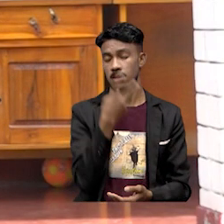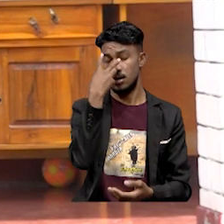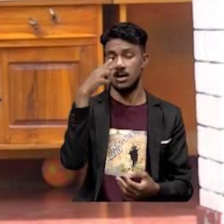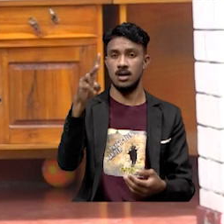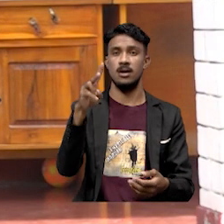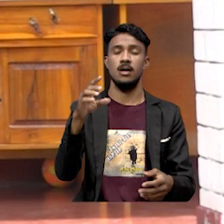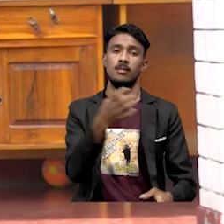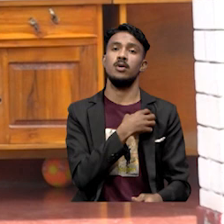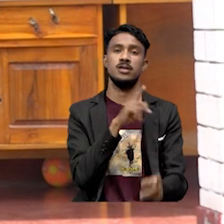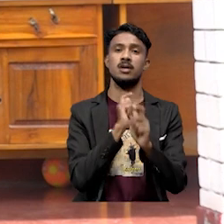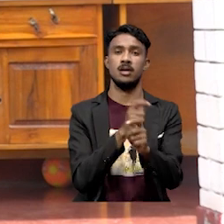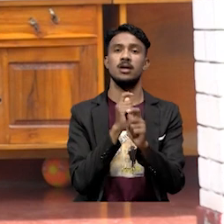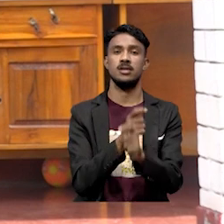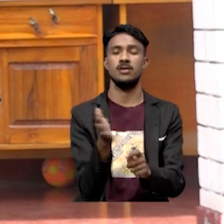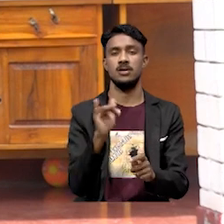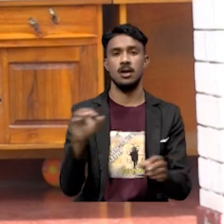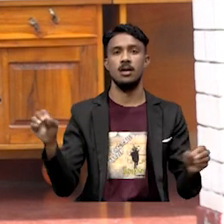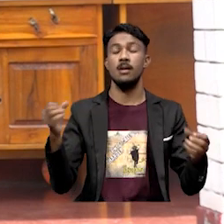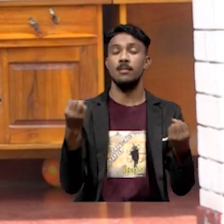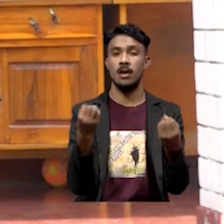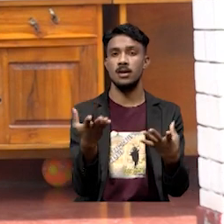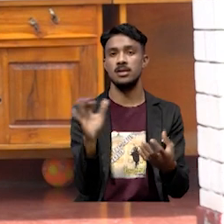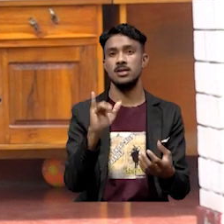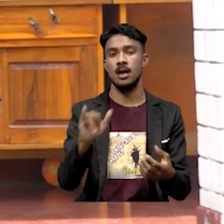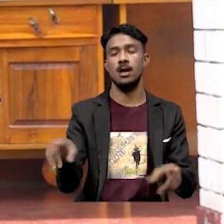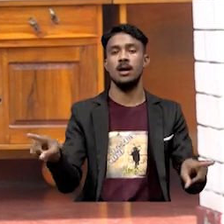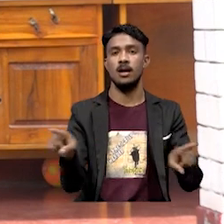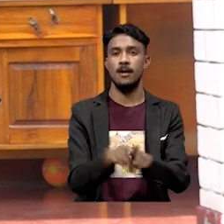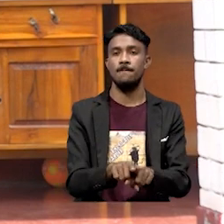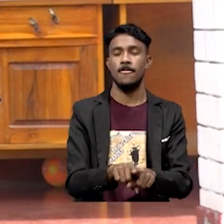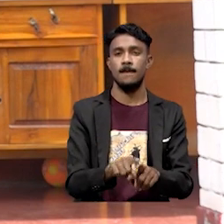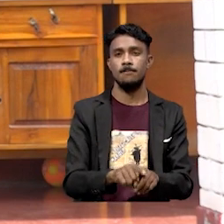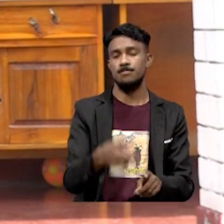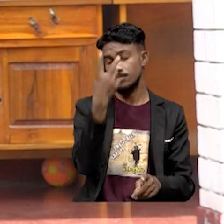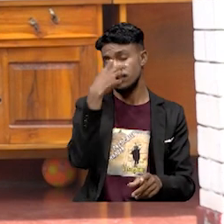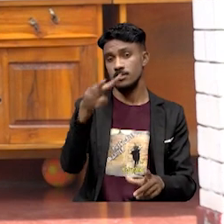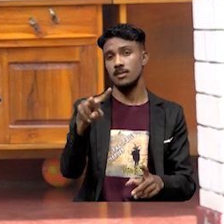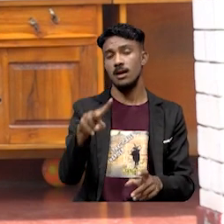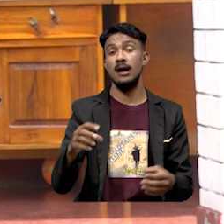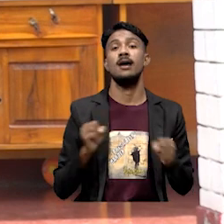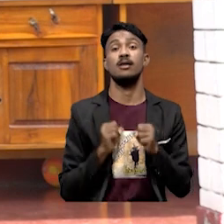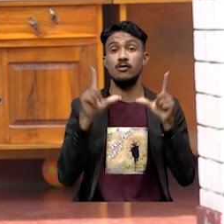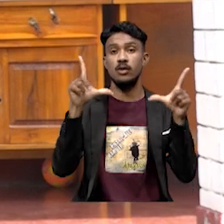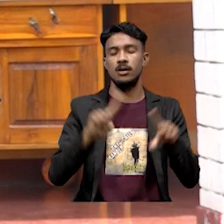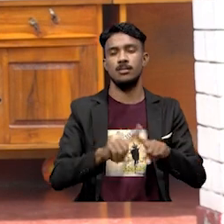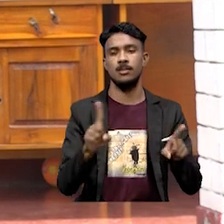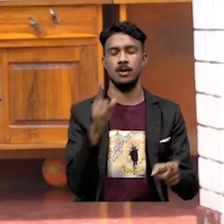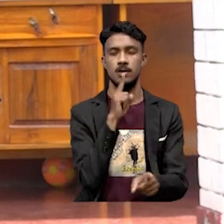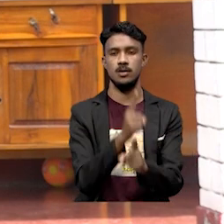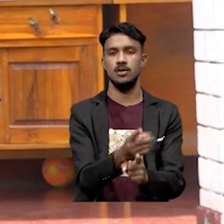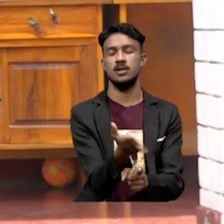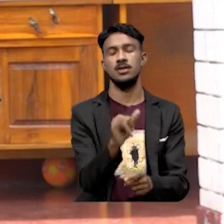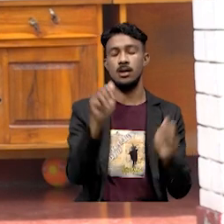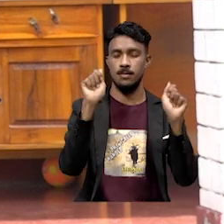transitu sira dalam rumah barak liu sira musuhane sambe halo operasaun ida hak fodak mas lolos nebe sira